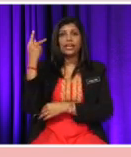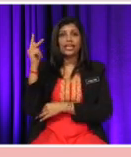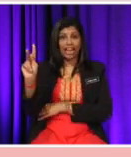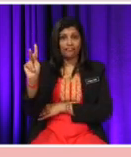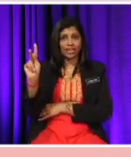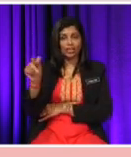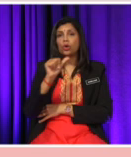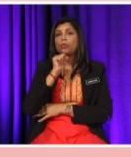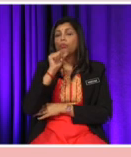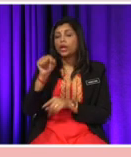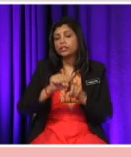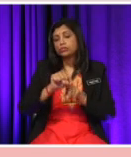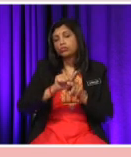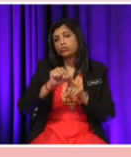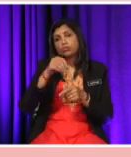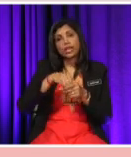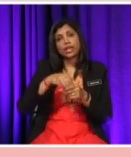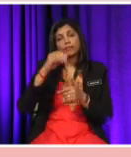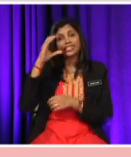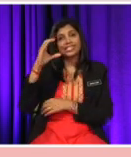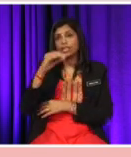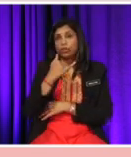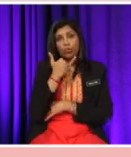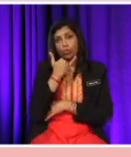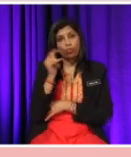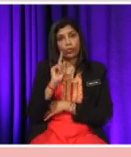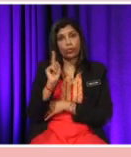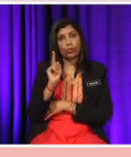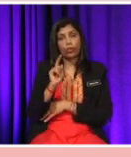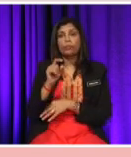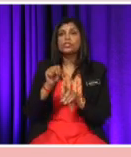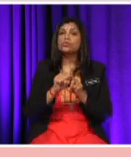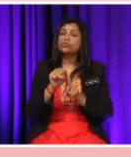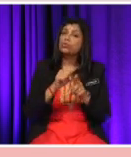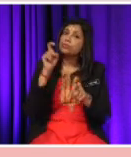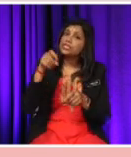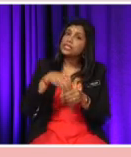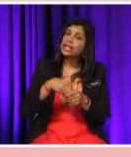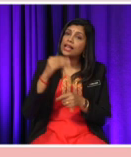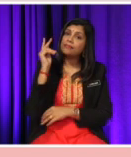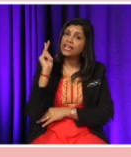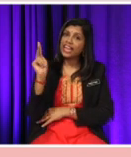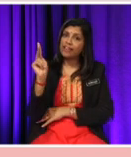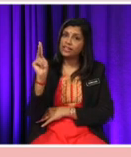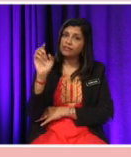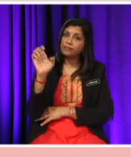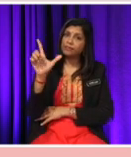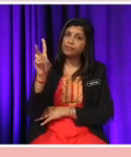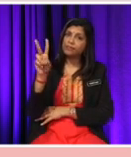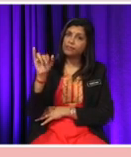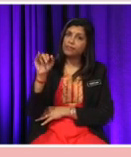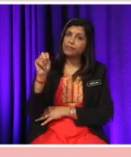langsung dengan Titi disini adalah dalam Kelvin suhu dalam Kelvin Oke kalau kita